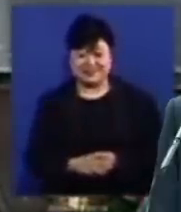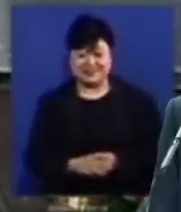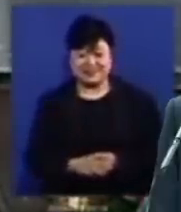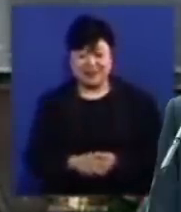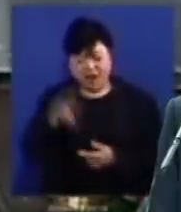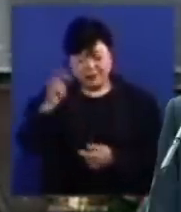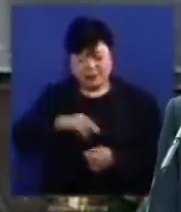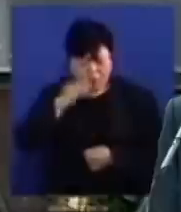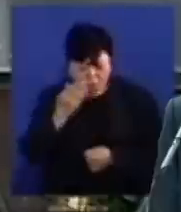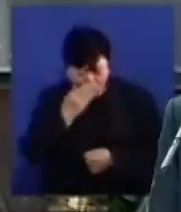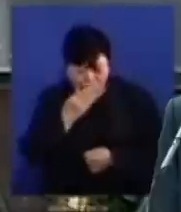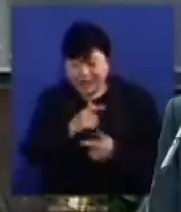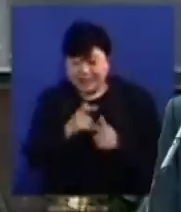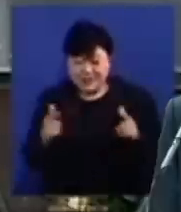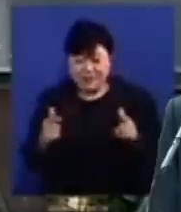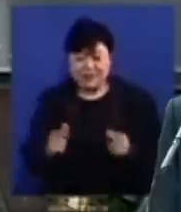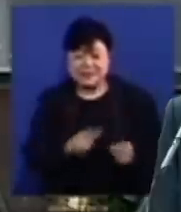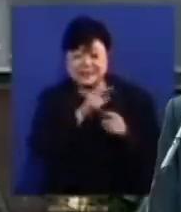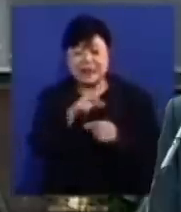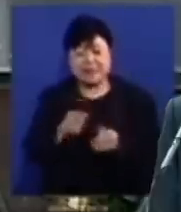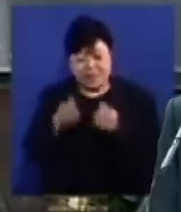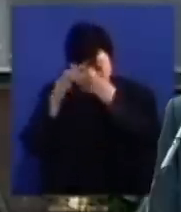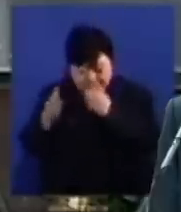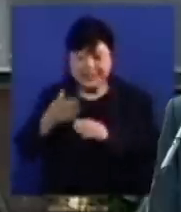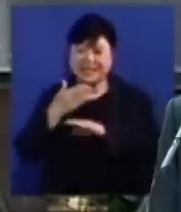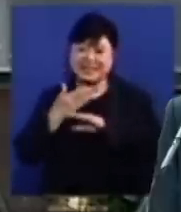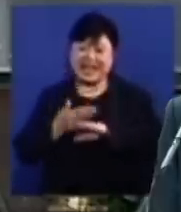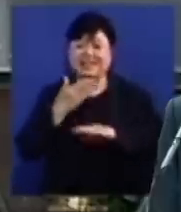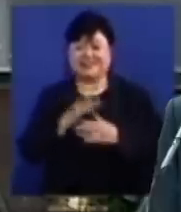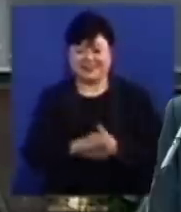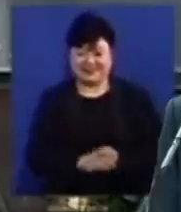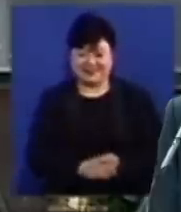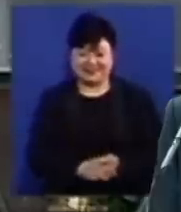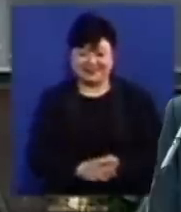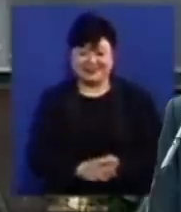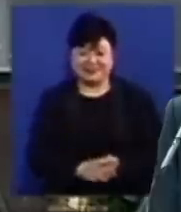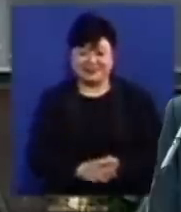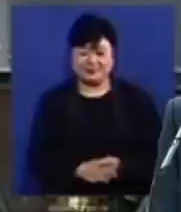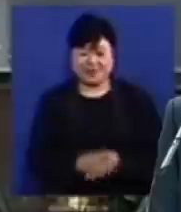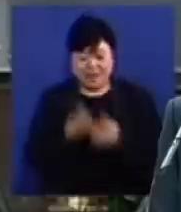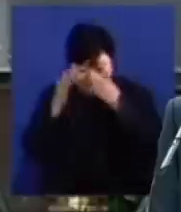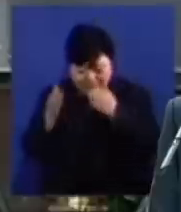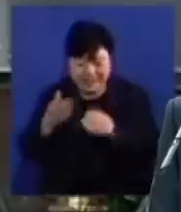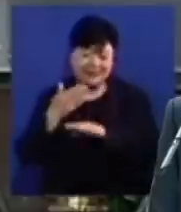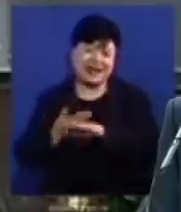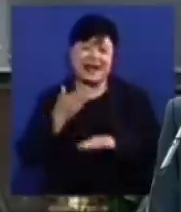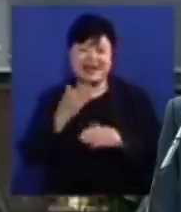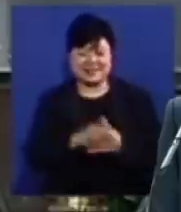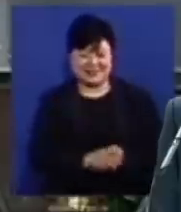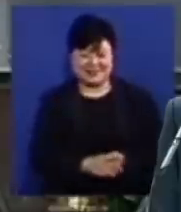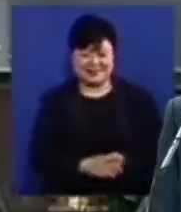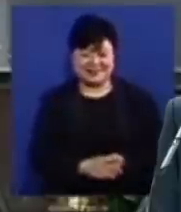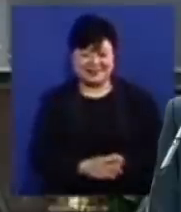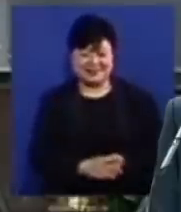것도 아닌 것입니다. 삶의 방향이 달라지는 것입니다. 방향이요.